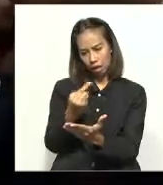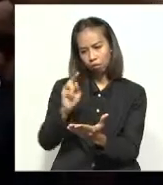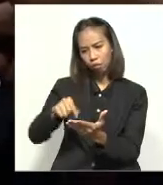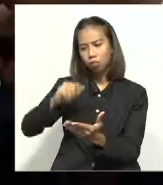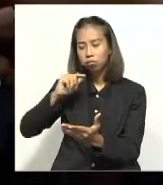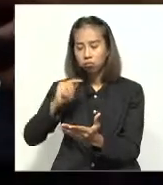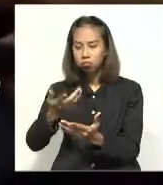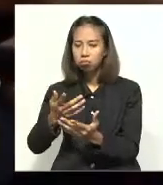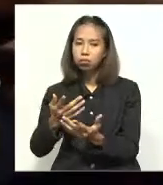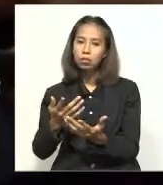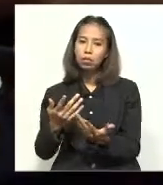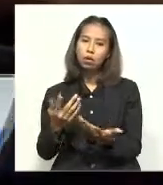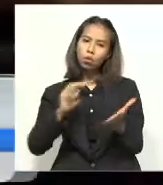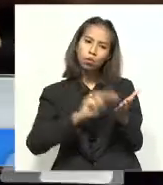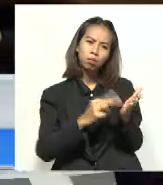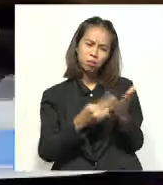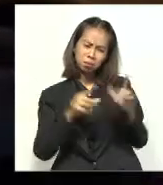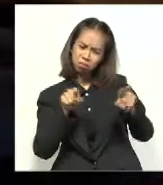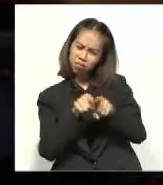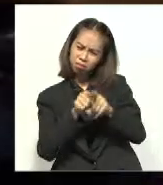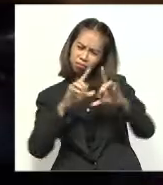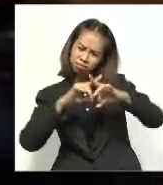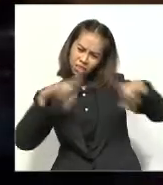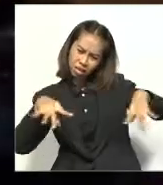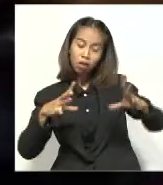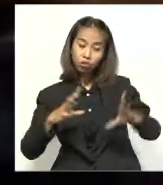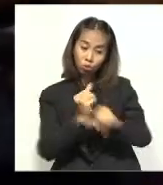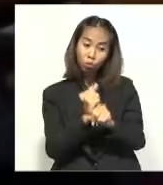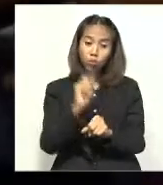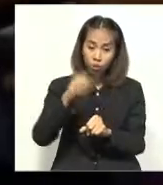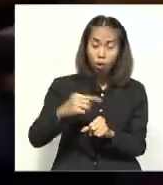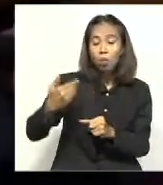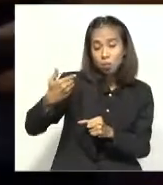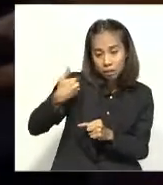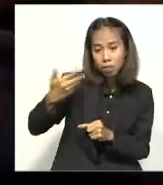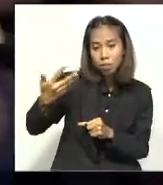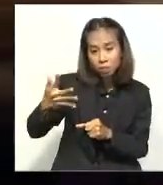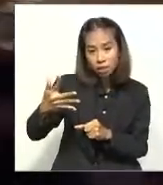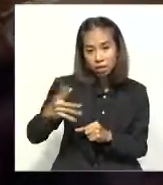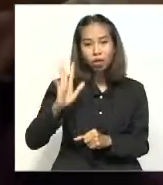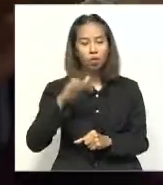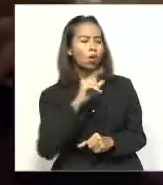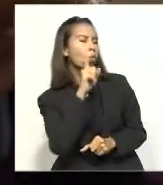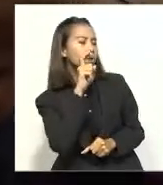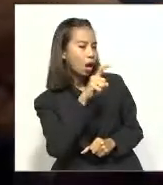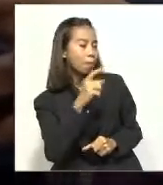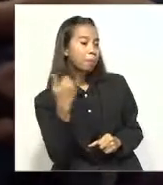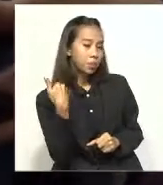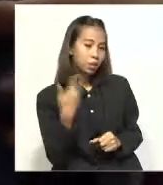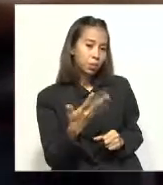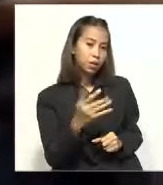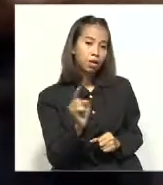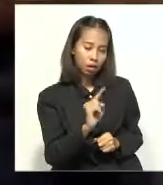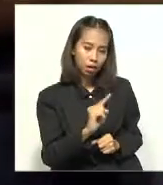จังหวัดก็แปลว่ามันก็ขัดกัน คือมันต้องมีหรือมันไม่มีนี่ก็ยังไม ่ก็เลยต้องถามว่าท้ายสุดมันต้องมีไหมต้องมีขนาด